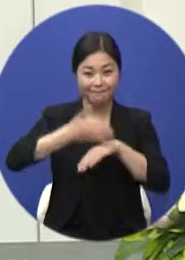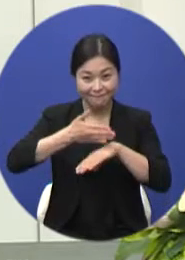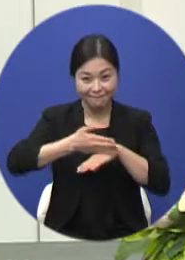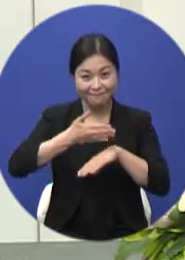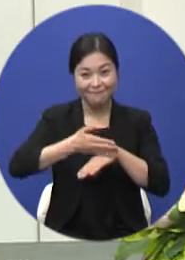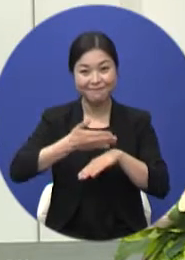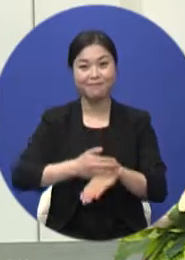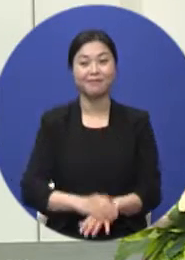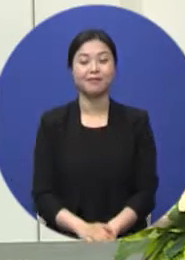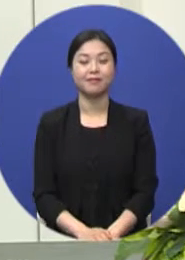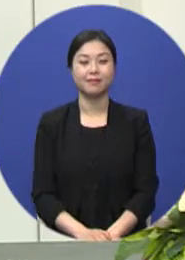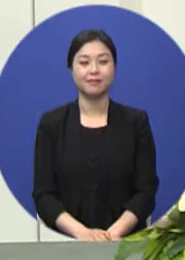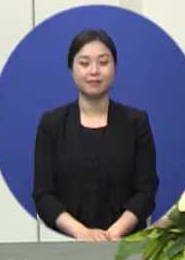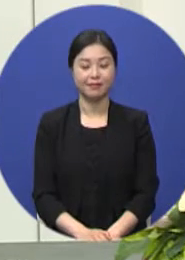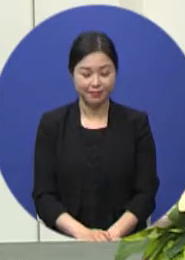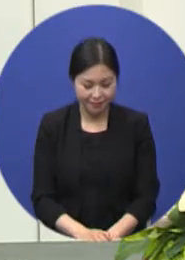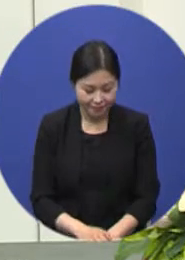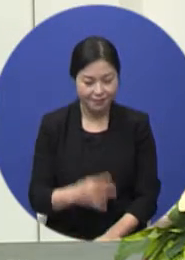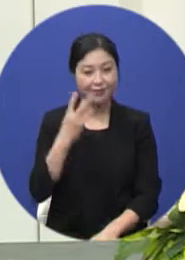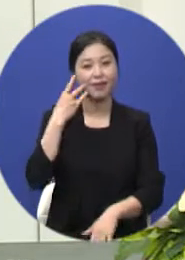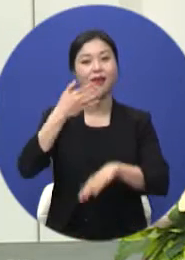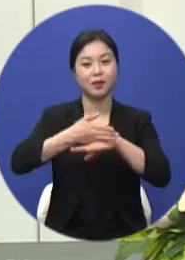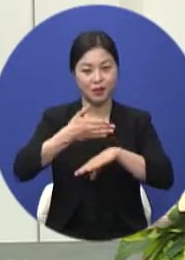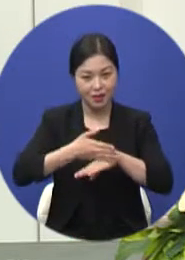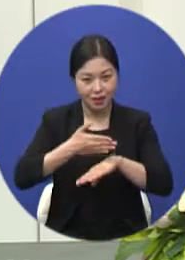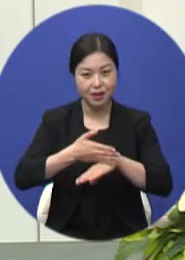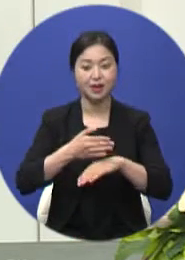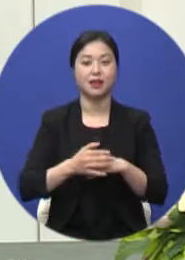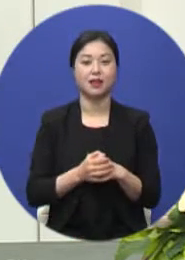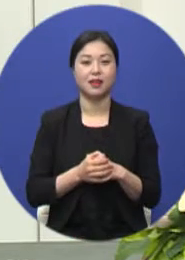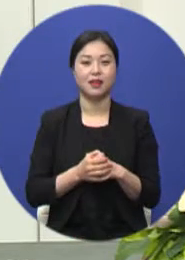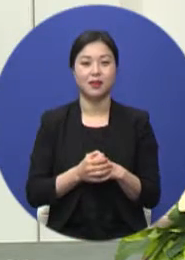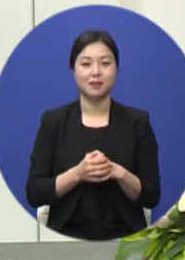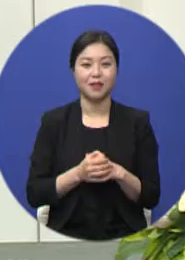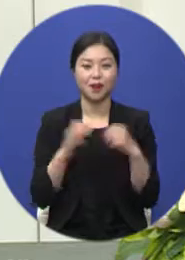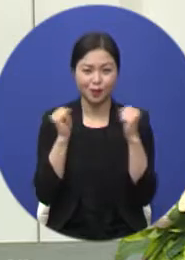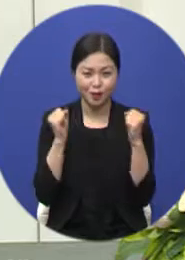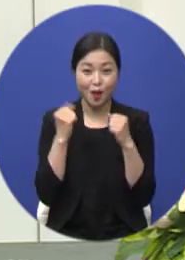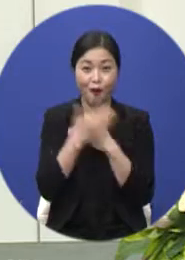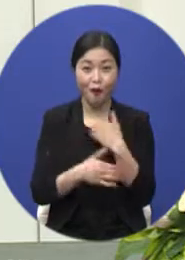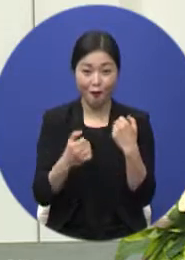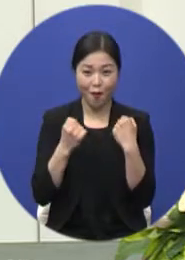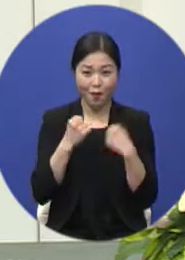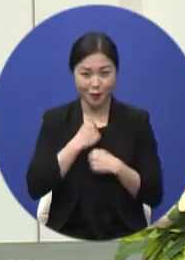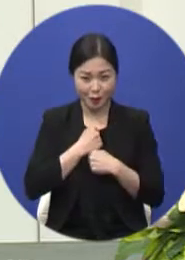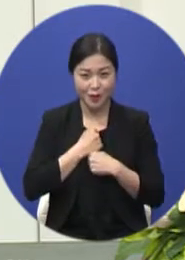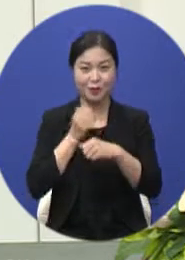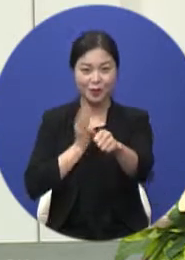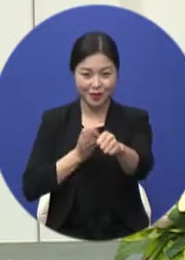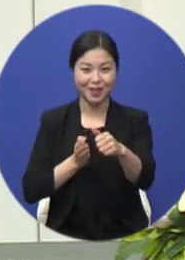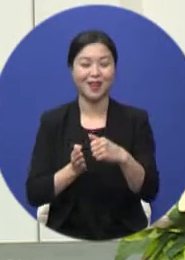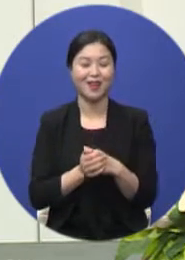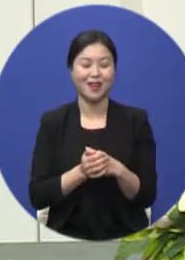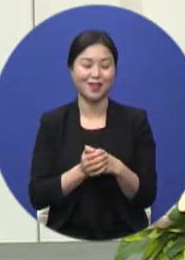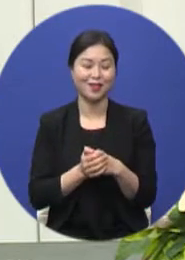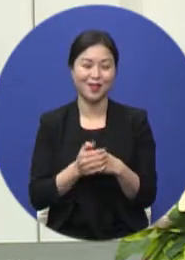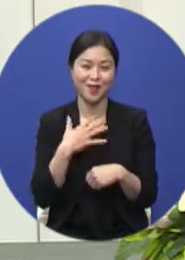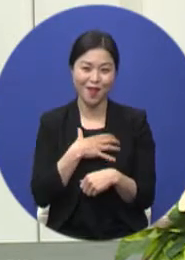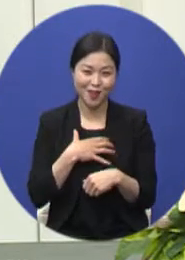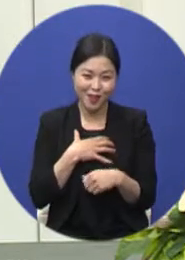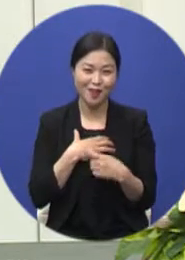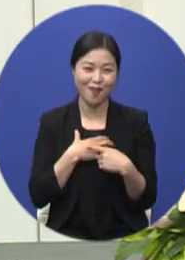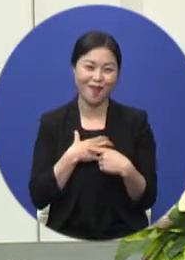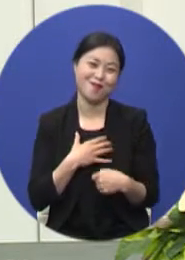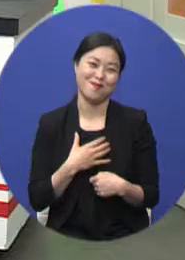고맙습니다. 아, 예. 감사드리고요. 한정이 네. 건강 조심하십시오. 고맙습니다. 네, 네. 아, 우리 건강도 걱정해 주시고. 배려가 많으신 분